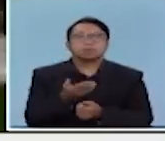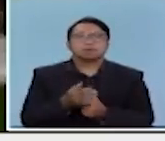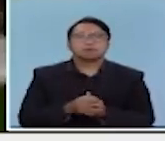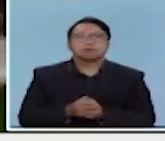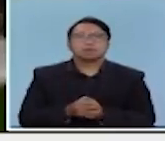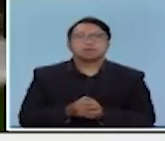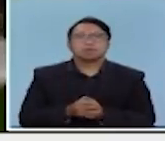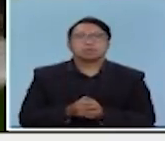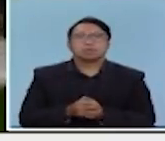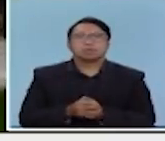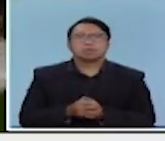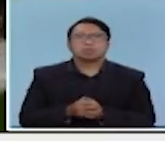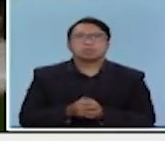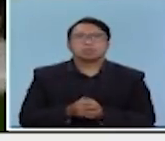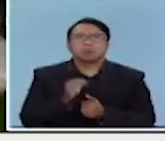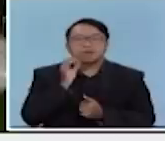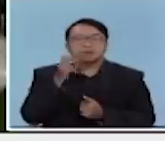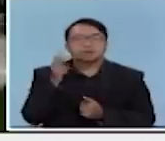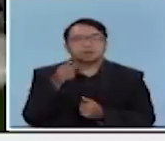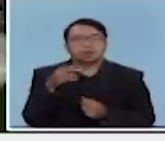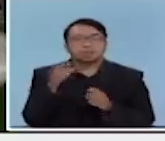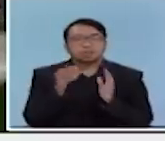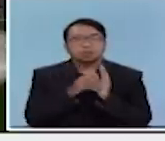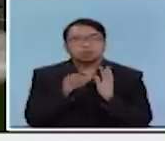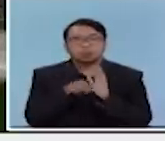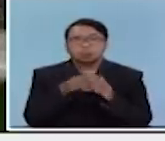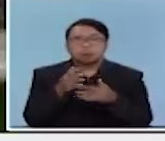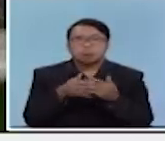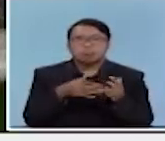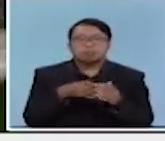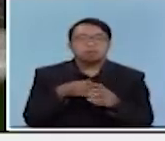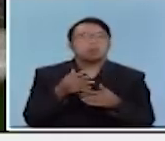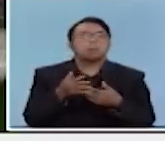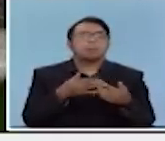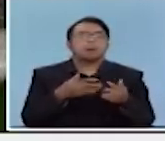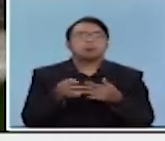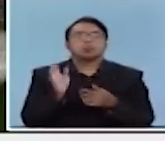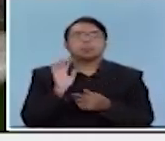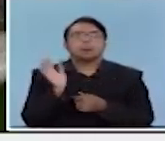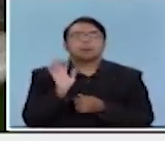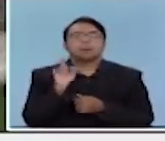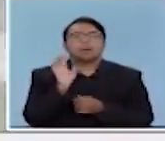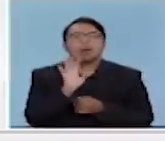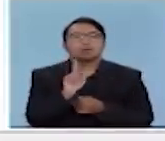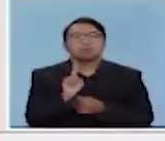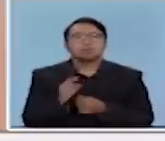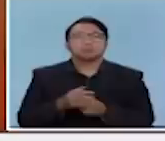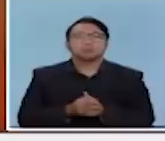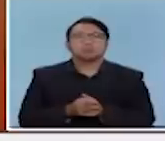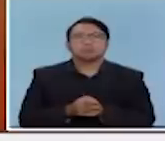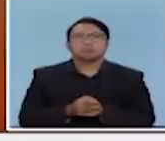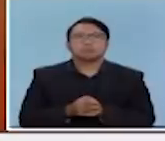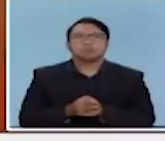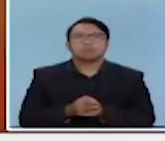ya. Tidak apa, Bu, videonya dimasuk ke di nggak YouTube. Apa, Bu. Tidak apa-apa. Coba lampai ke tangan dulu, Bu, di kamera, Bu. Terima